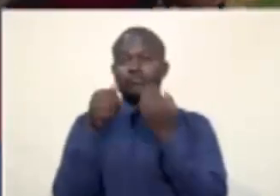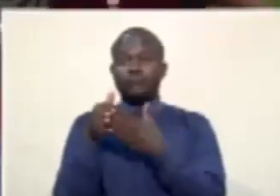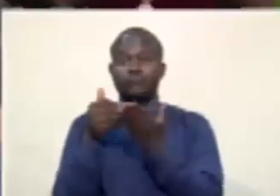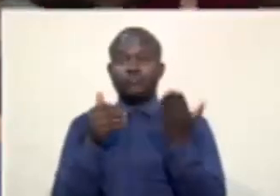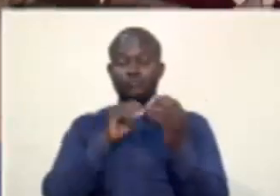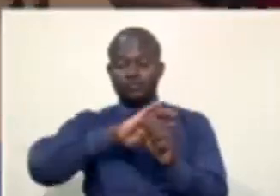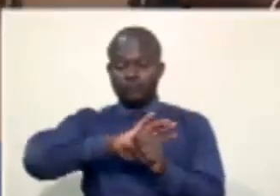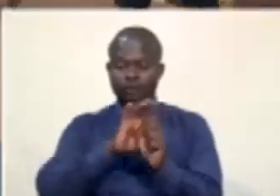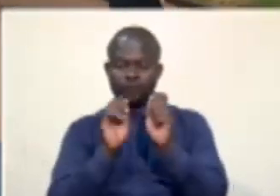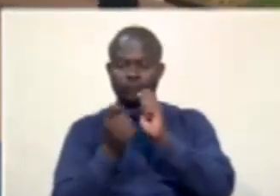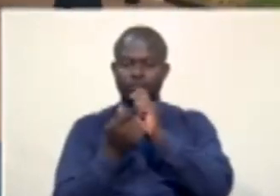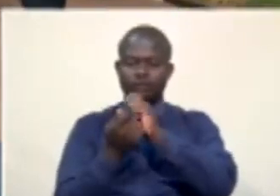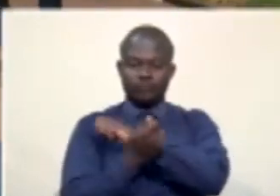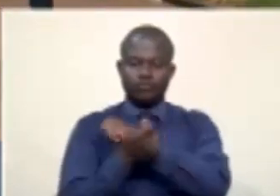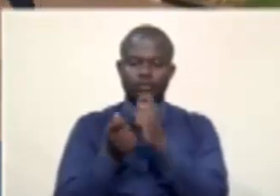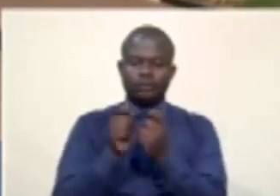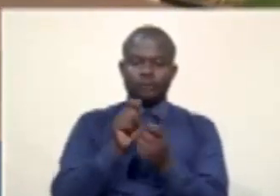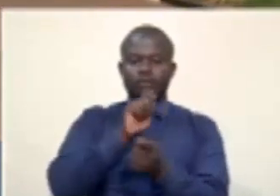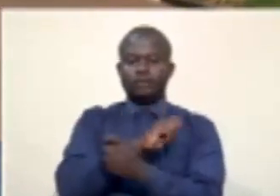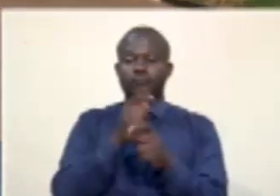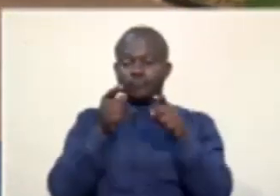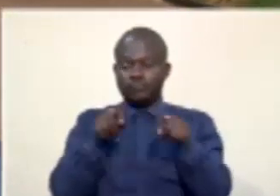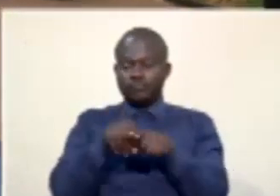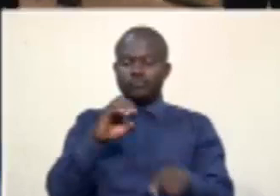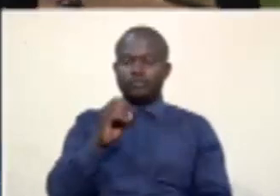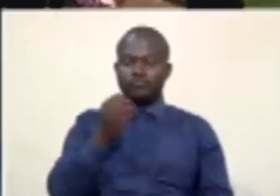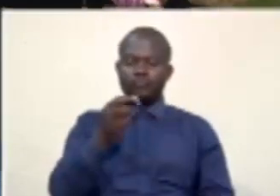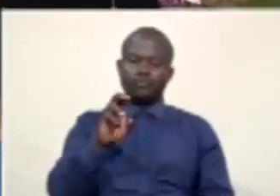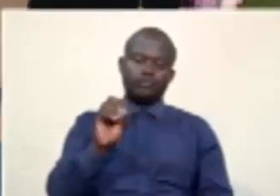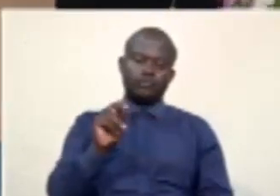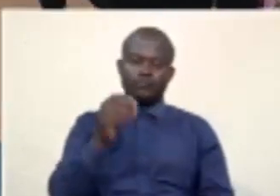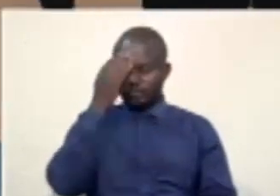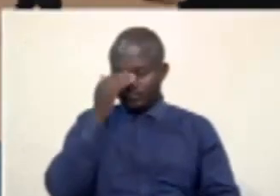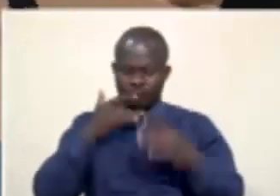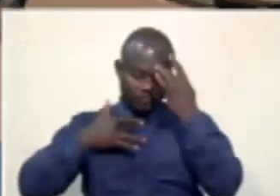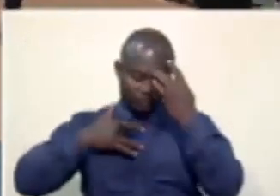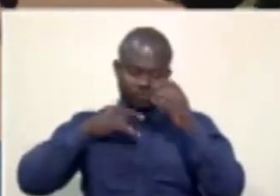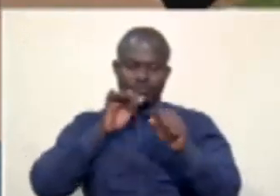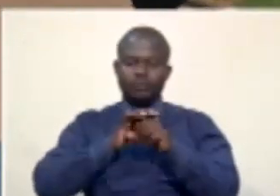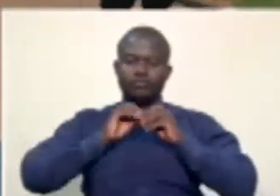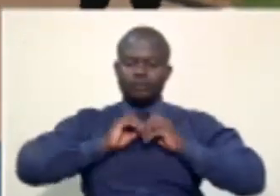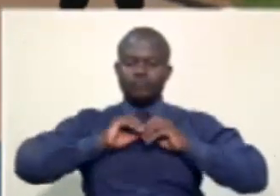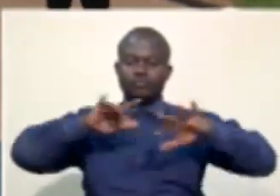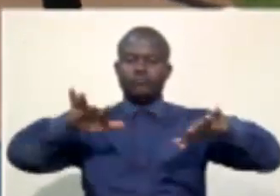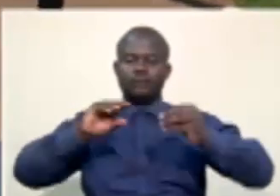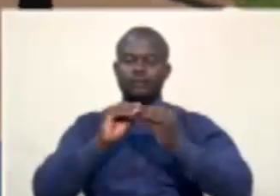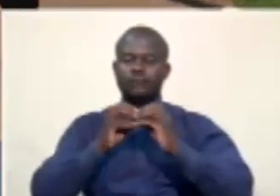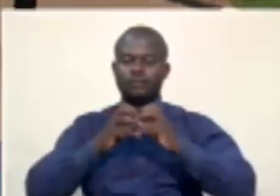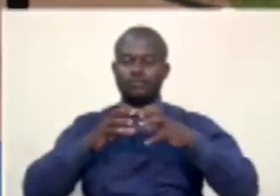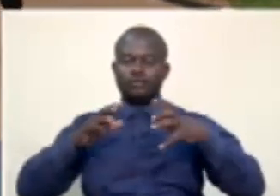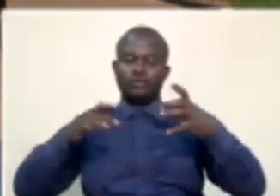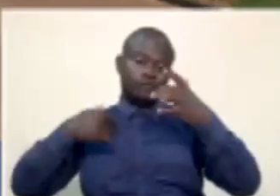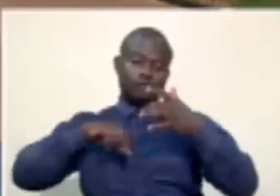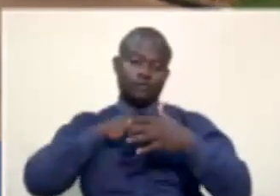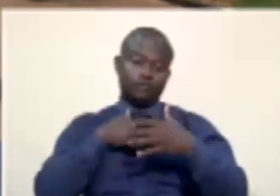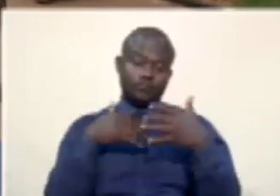ikaza ari omicron nk'uko tuyibona ni ikibazo gikomeye cyane kuko irandura cyane imibare yatumbagiye ku buryo ndetse dufite n'ubwoba